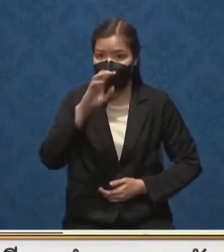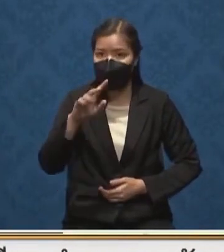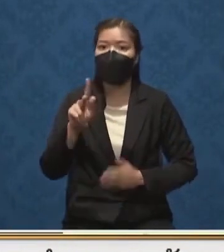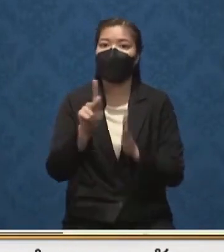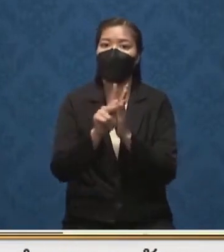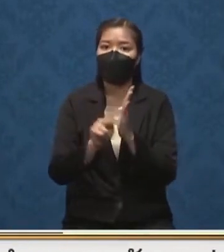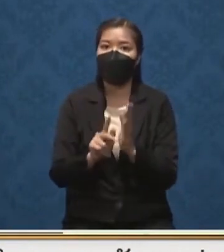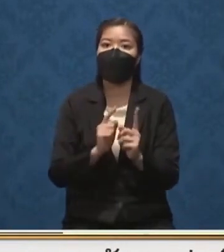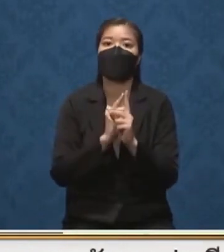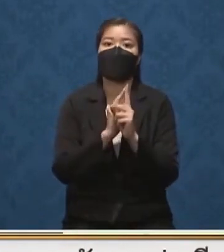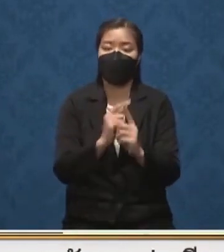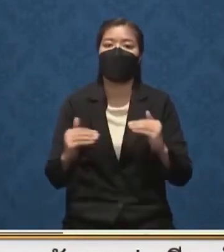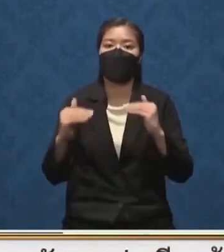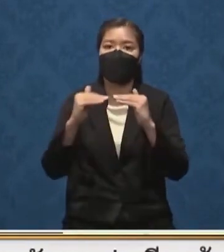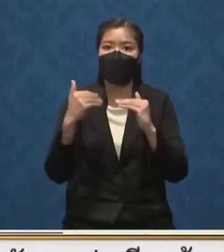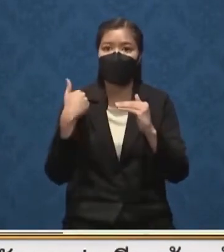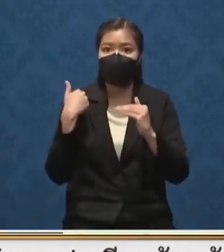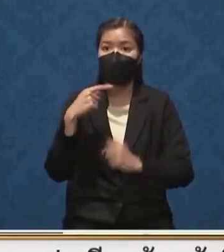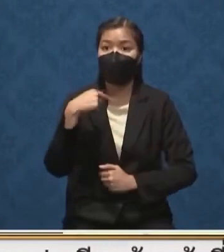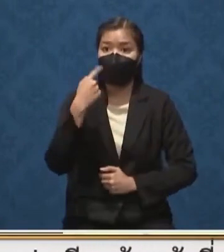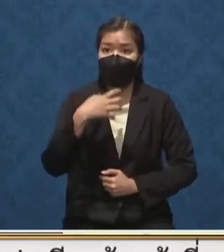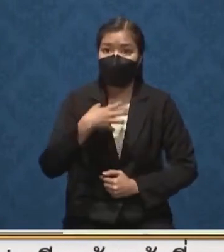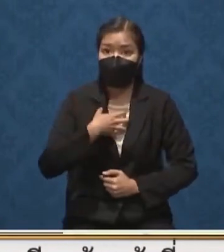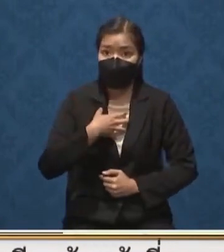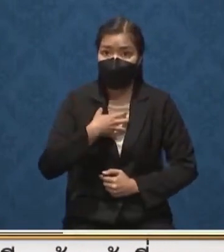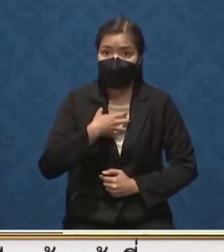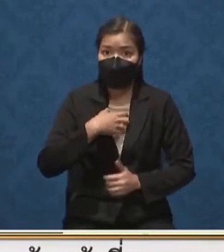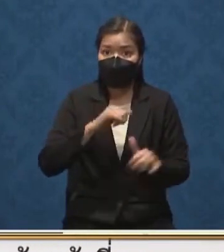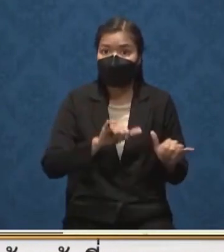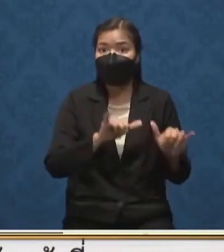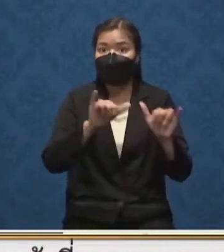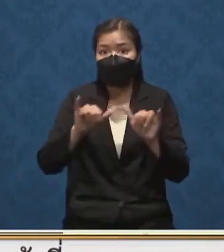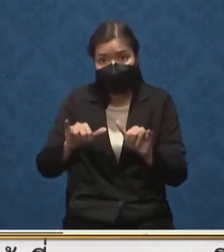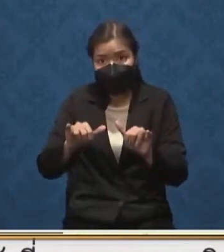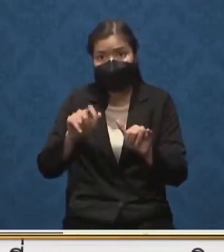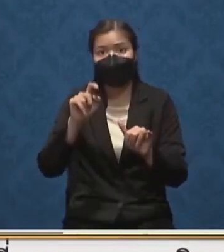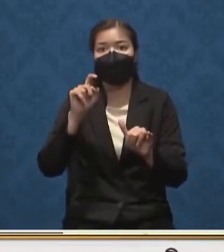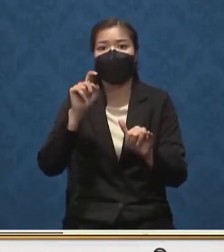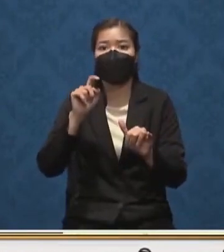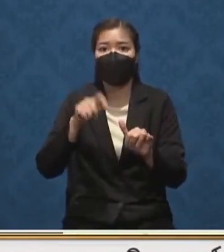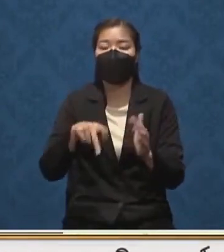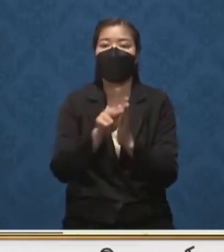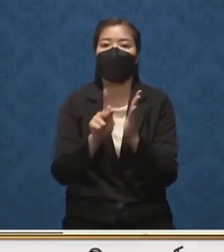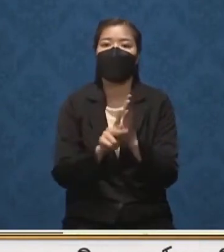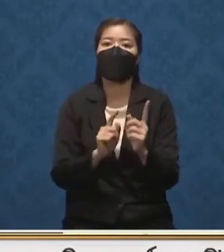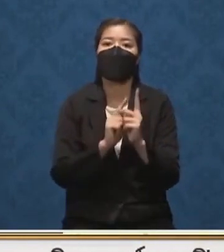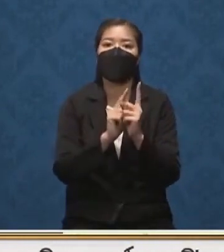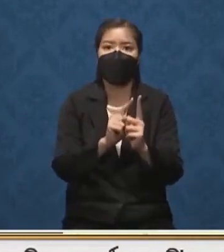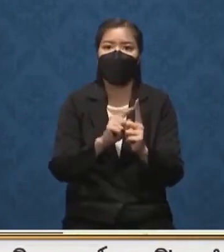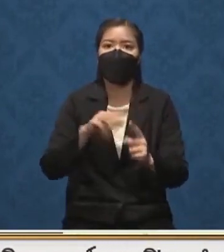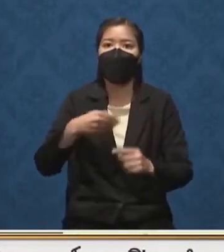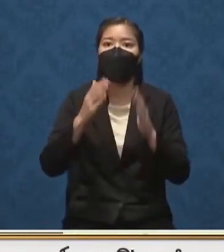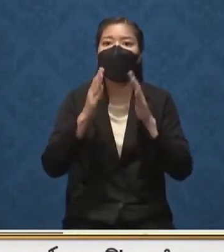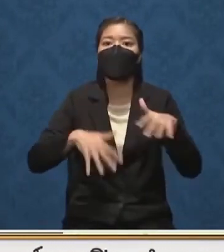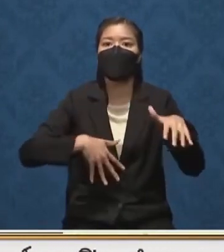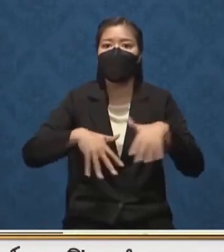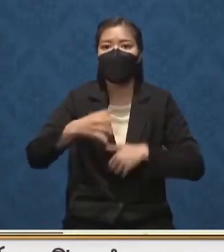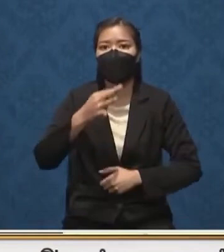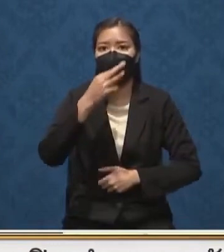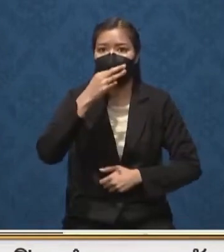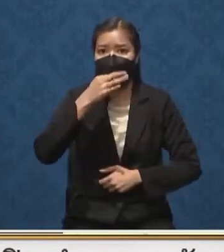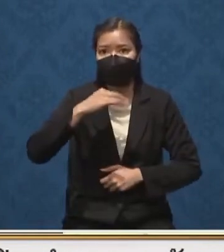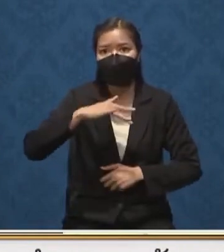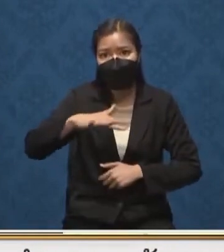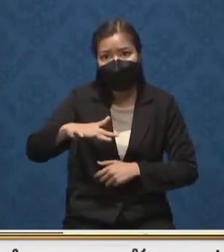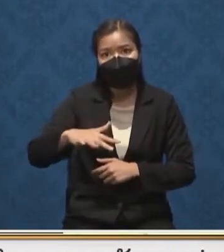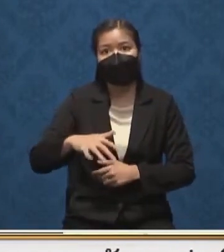อยากเพิกถอนก็ไปแก้กฎหมายผมก็เรียนภาพนะครับเพื่อให้ชาวเลได้รับความเป็นธรรมผมเรียนนะครับว่าศาลทำได้แล้วก็ทำ